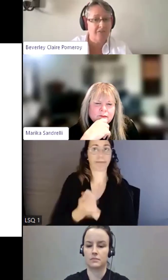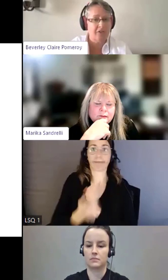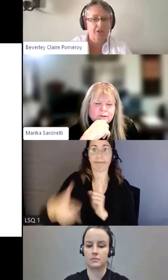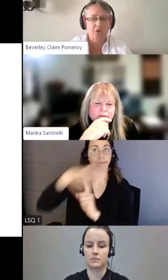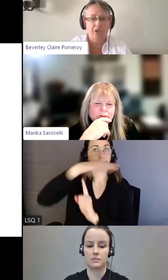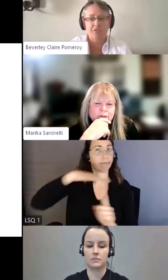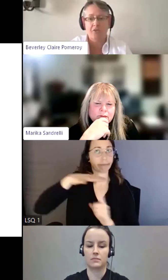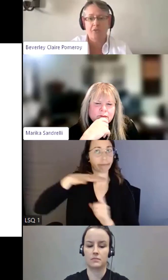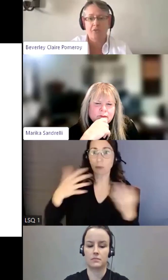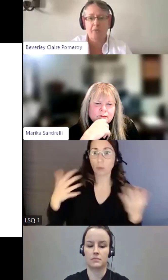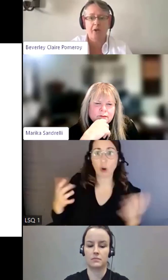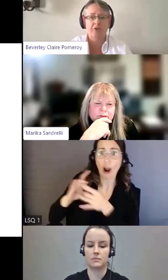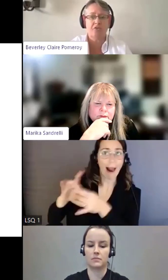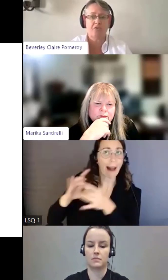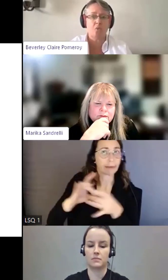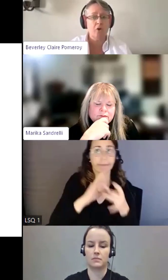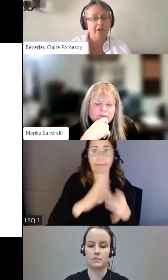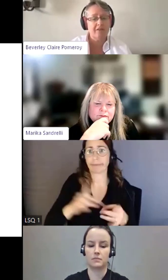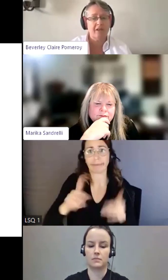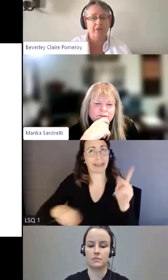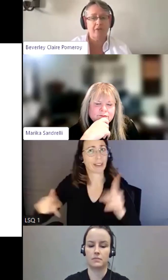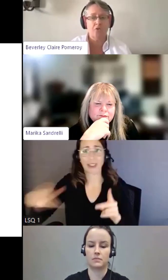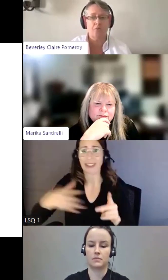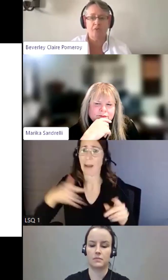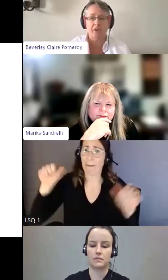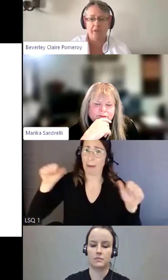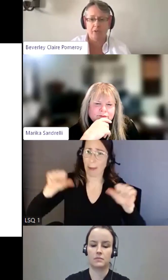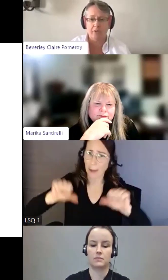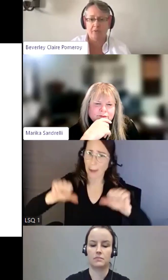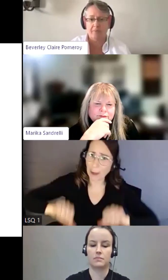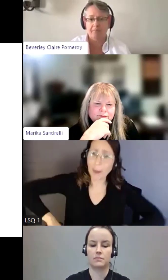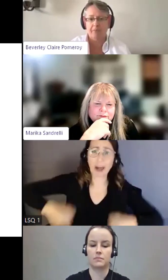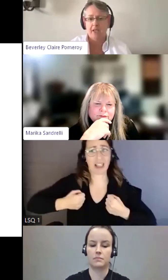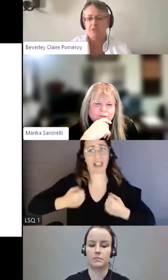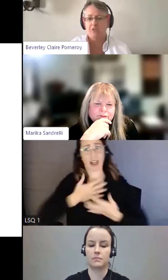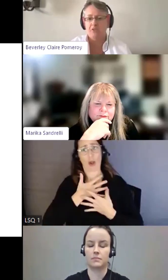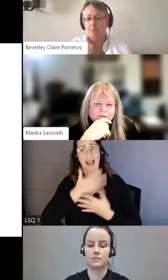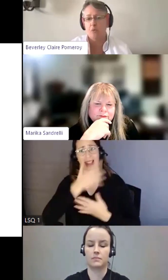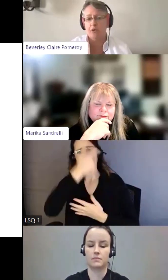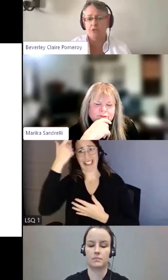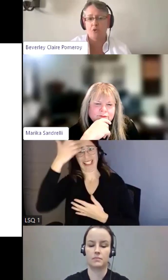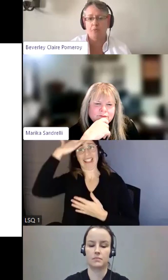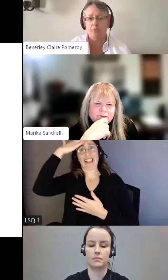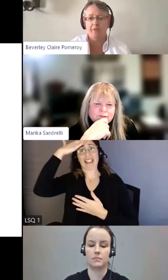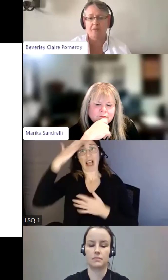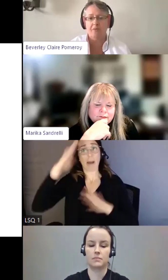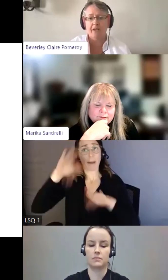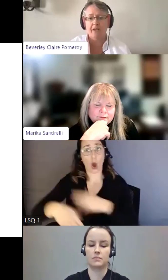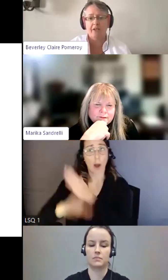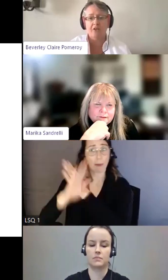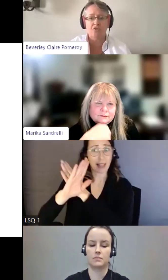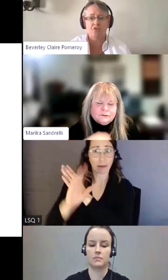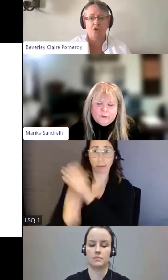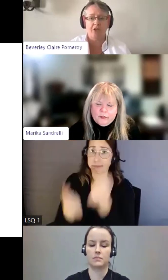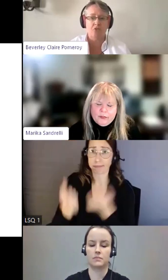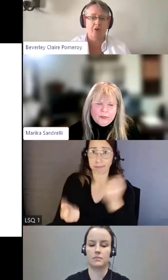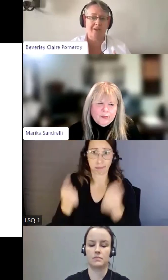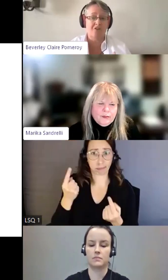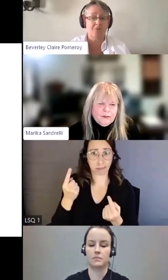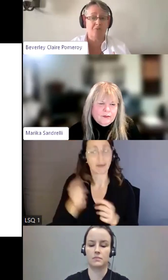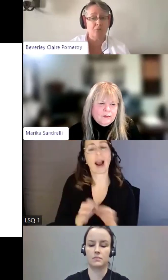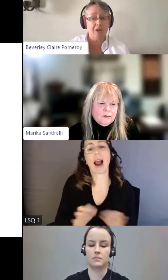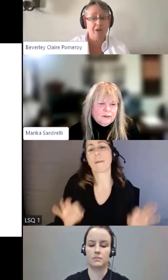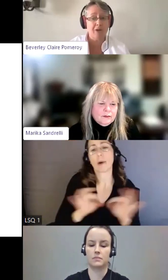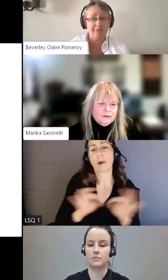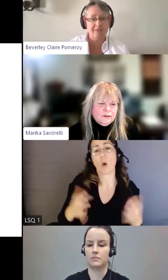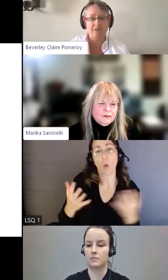Cela va poser des obstacles au travail. C'est important d'incorporer le fait que le traumatisme fait partie de notre